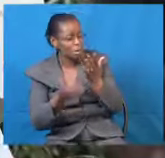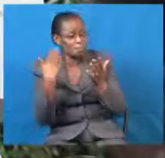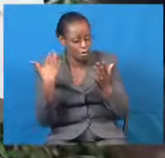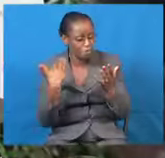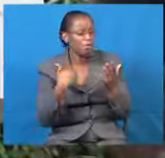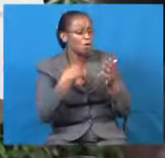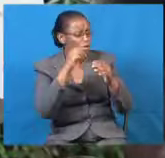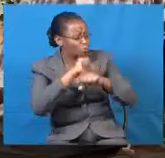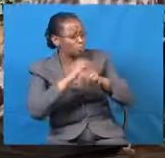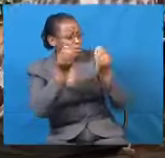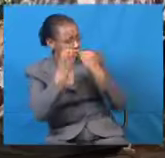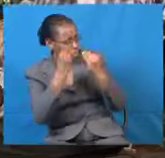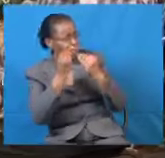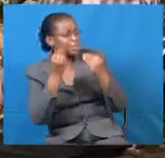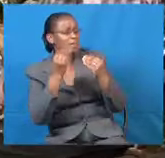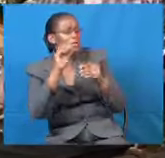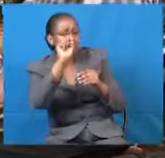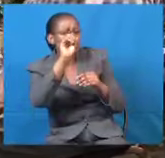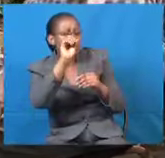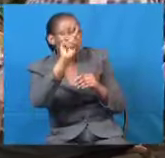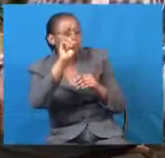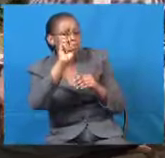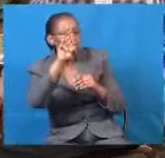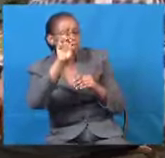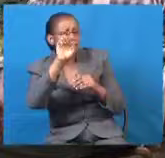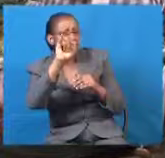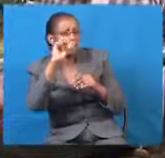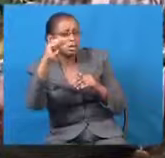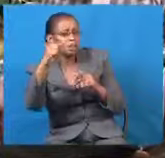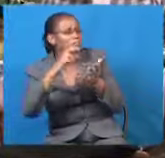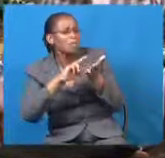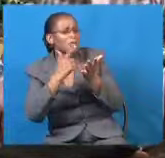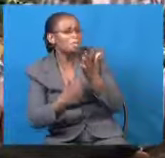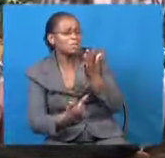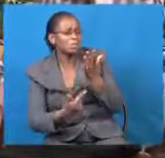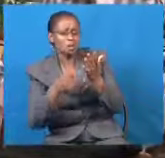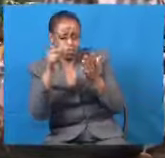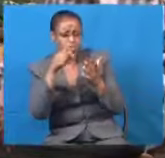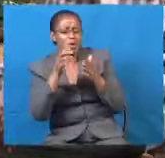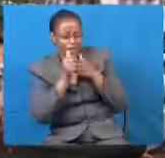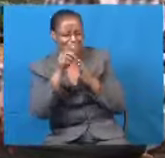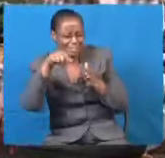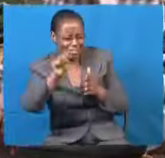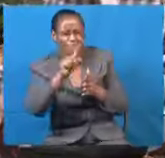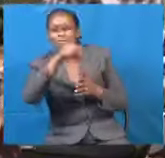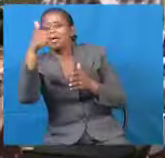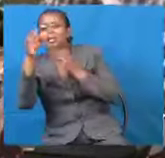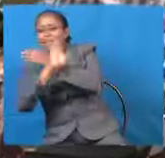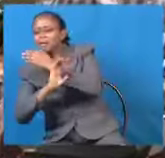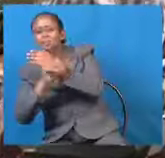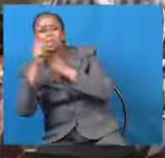kuling na vye nil ifunzio shule najua sovin in maan Isa kuza kuj tawala nyi wenye Hakuna nchi